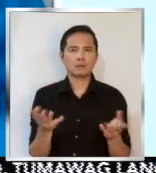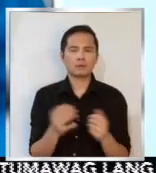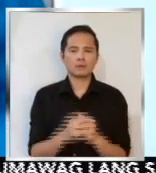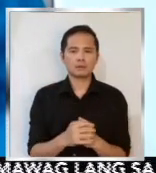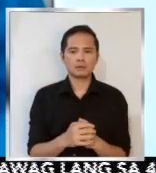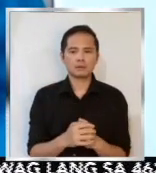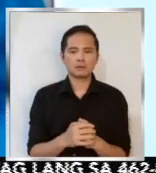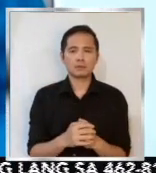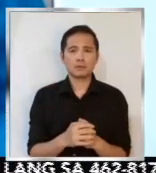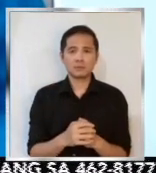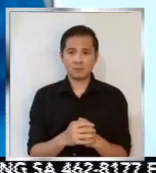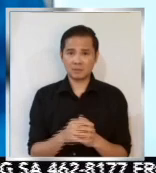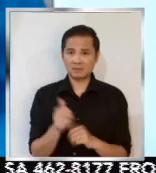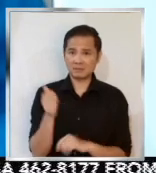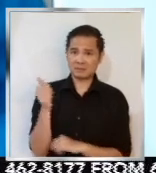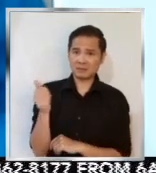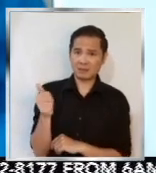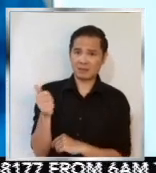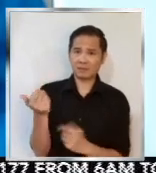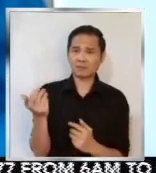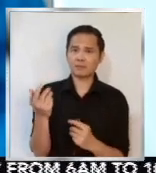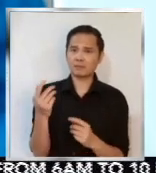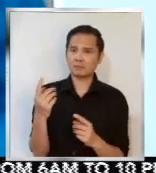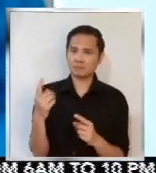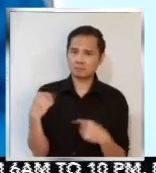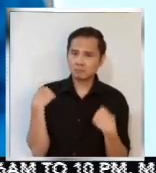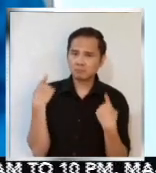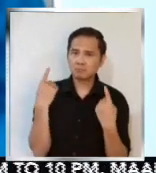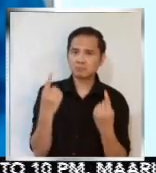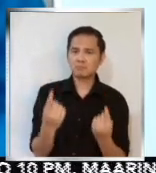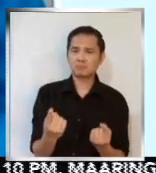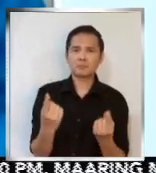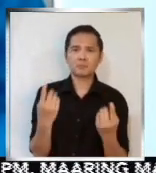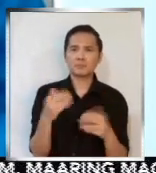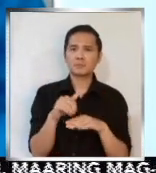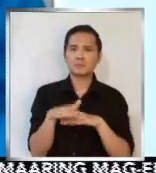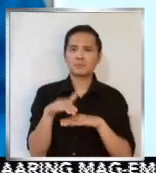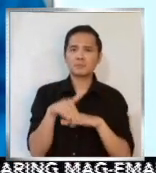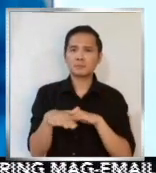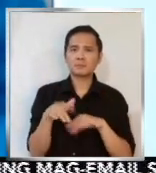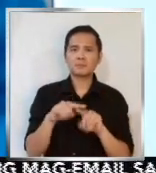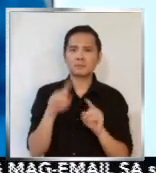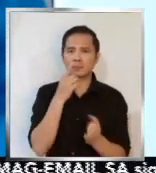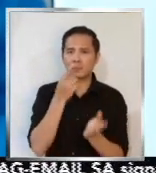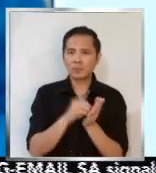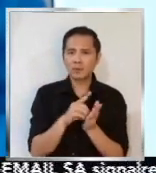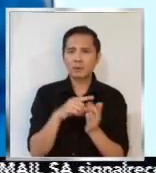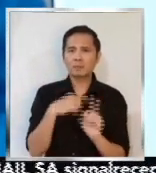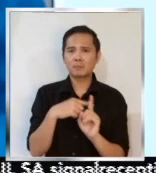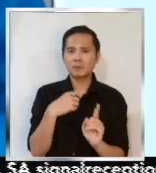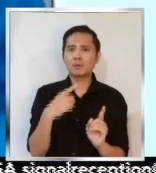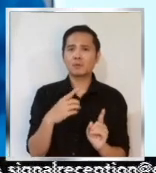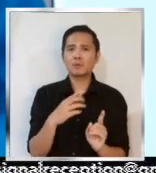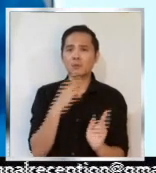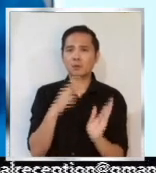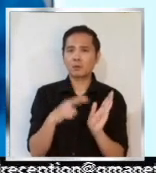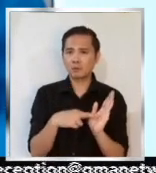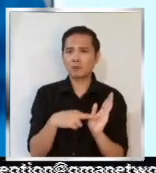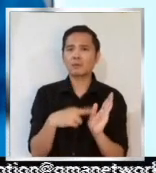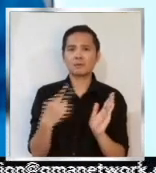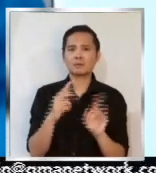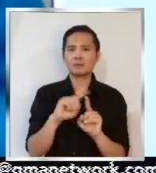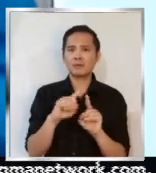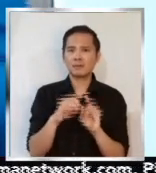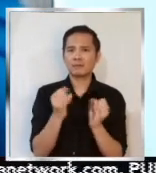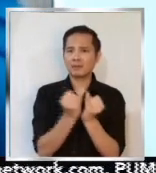that they had been sending us documents and mga official records ng PhilHealth, parang mahirap paniwalaan